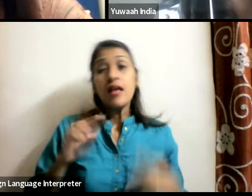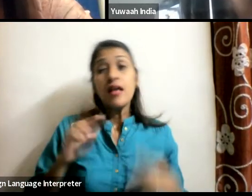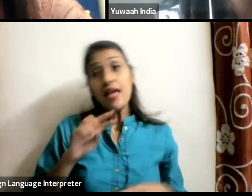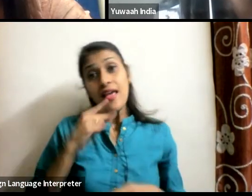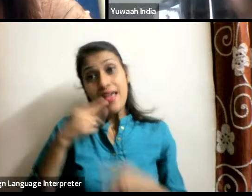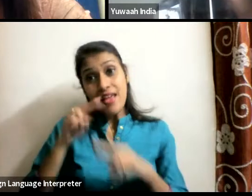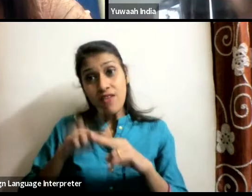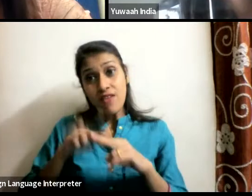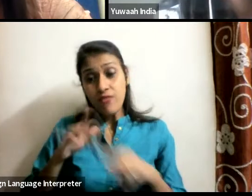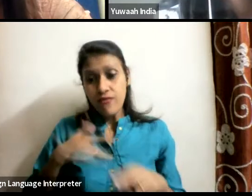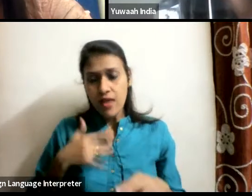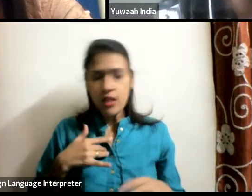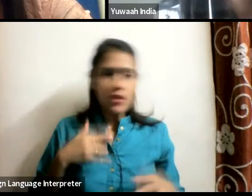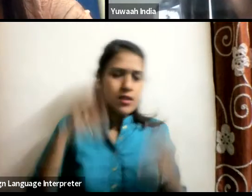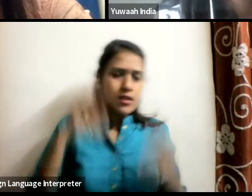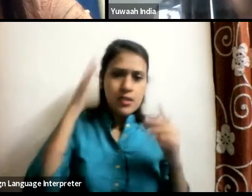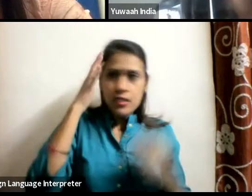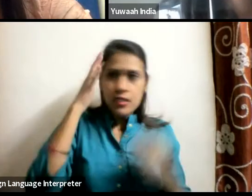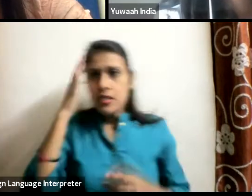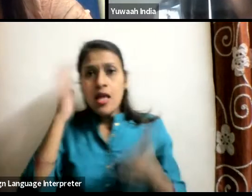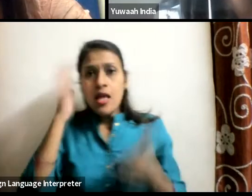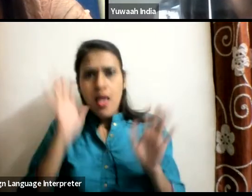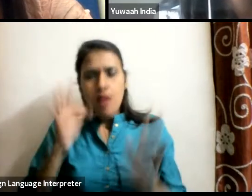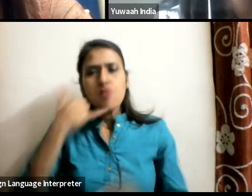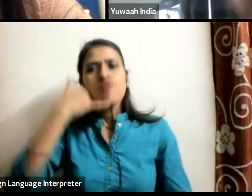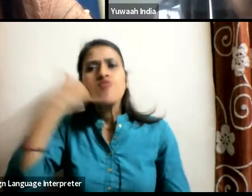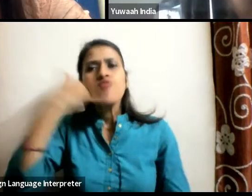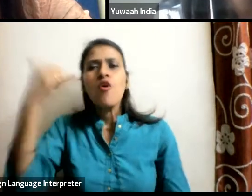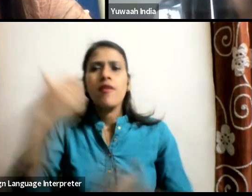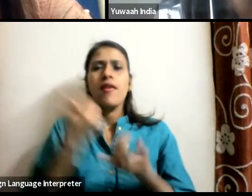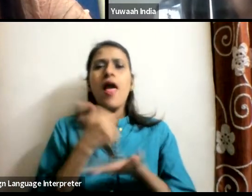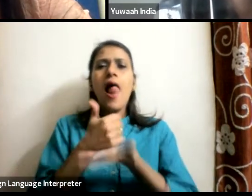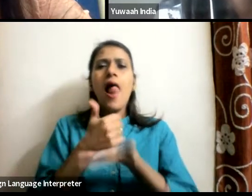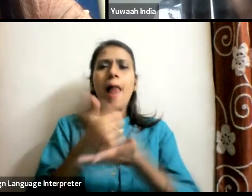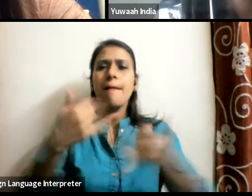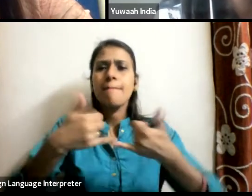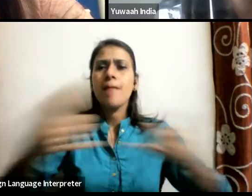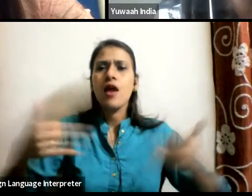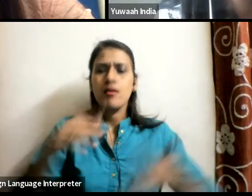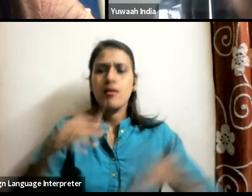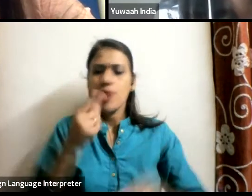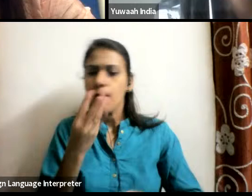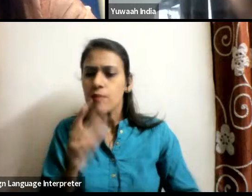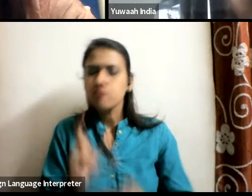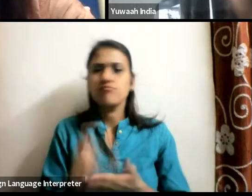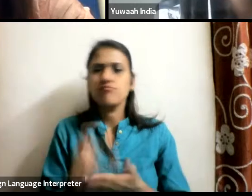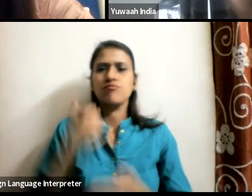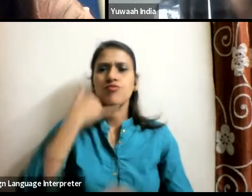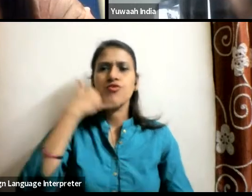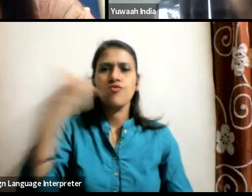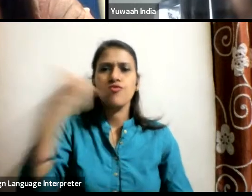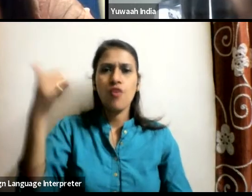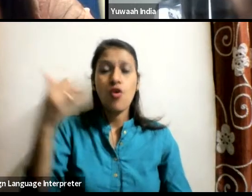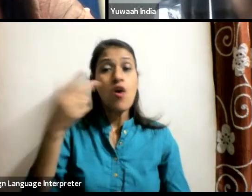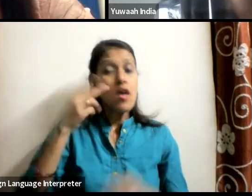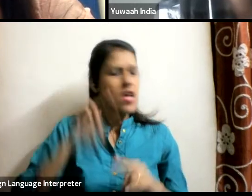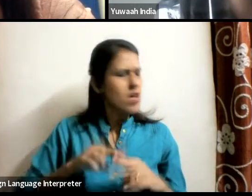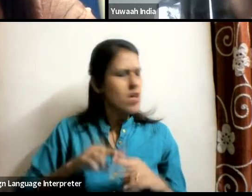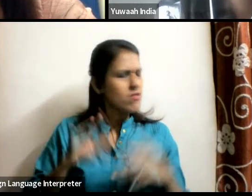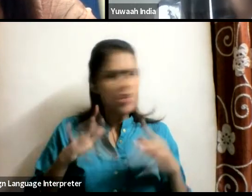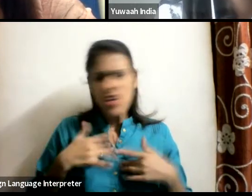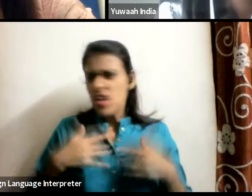काउंसलर से बात कर सकते हो हेल्पलाइन में। अगर फिर भी आपको ठीक नहीं लग रहा, तो आप कोविड केयर सेंटर जा सकते हो,